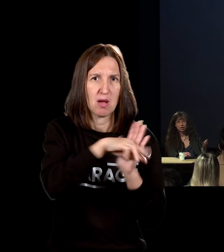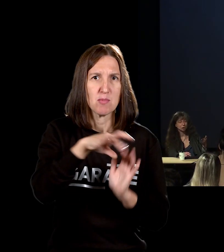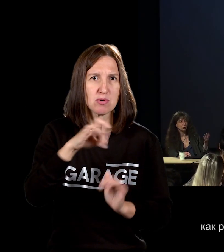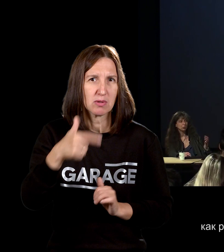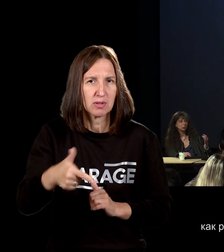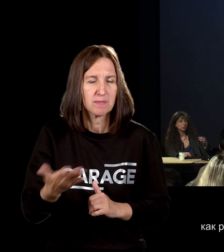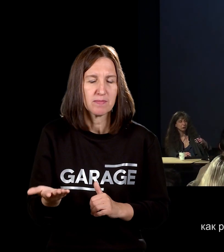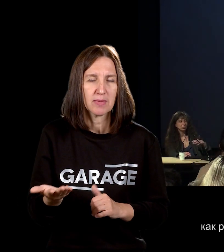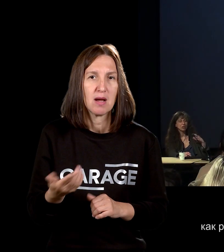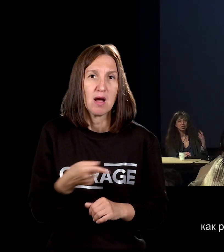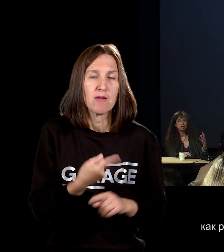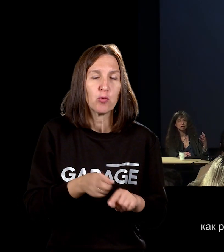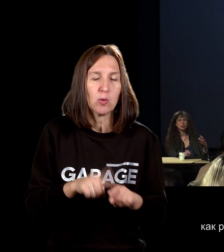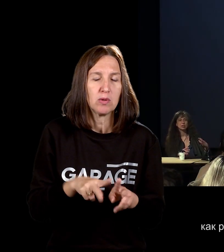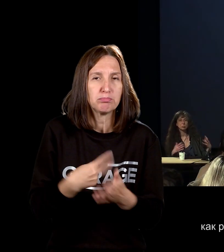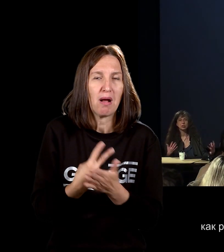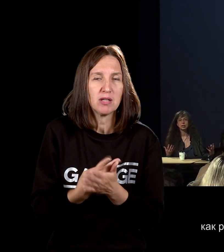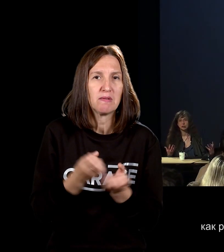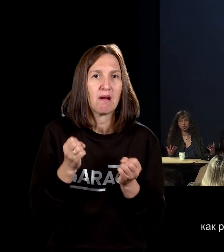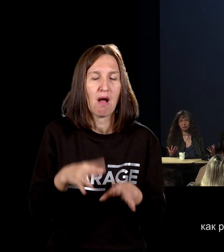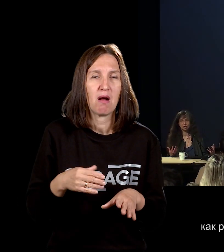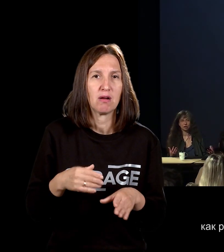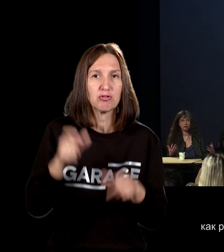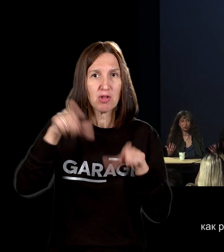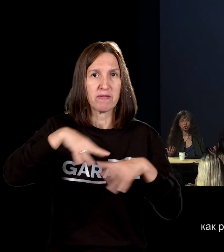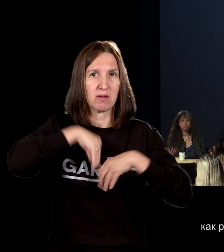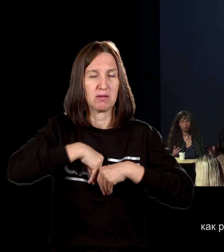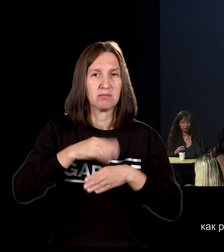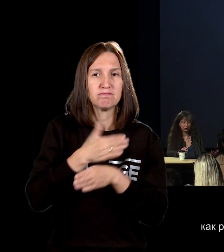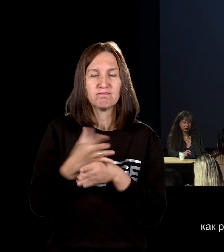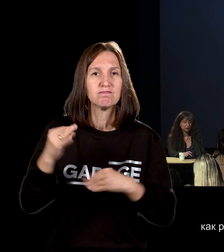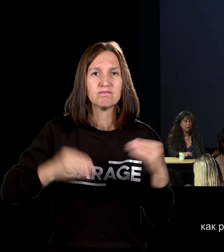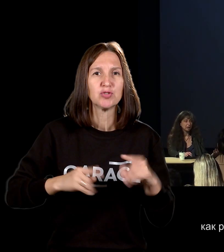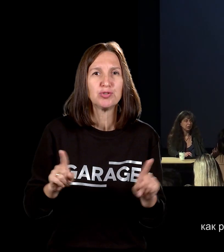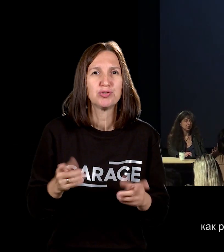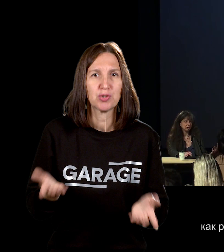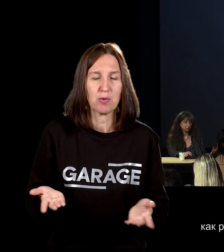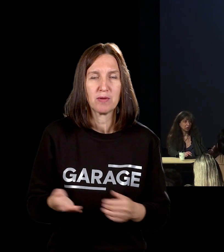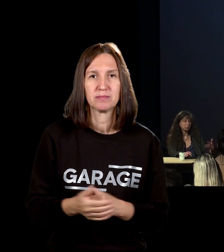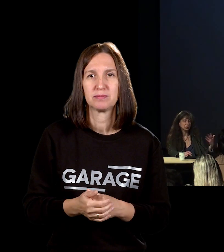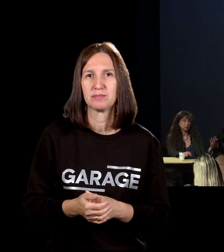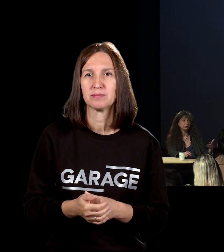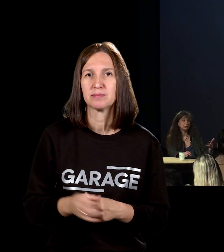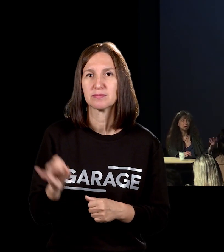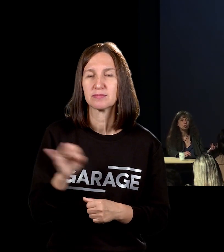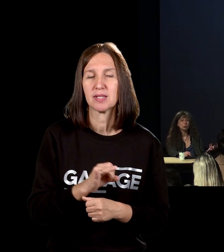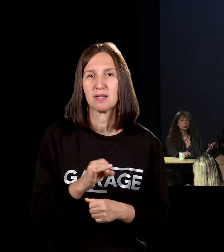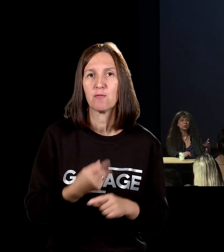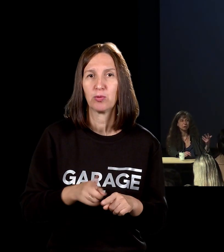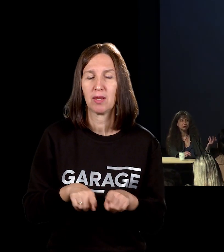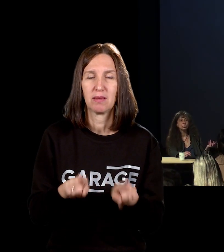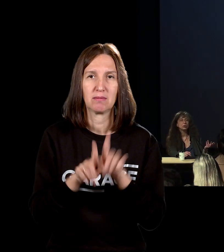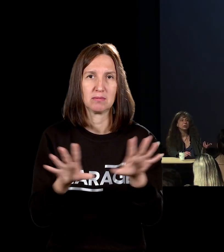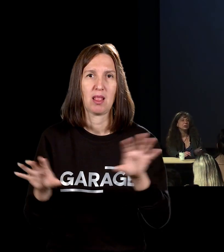моргах. Что такое вот это, вот как распадается человеческое тело, из чего оно состоит. И как бы эти